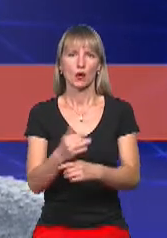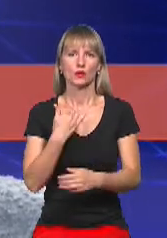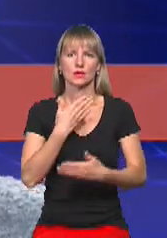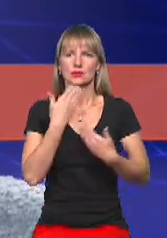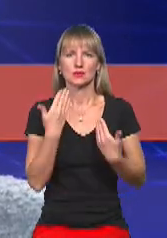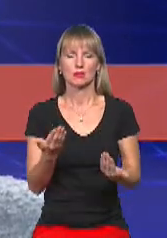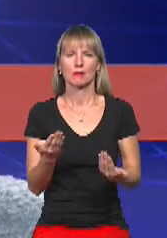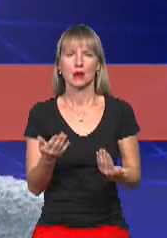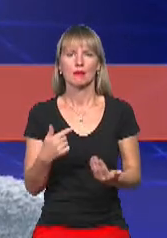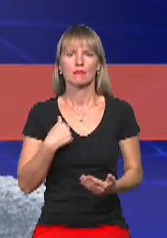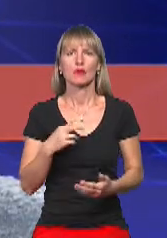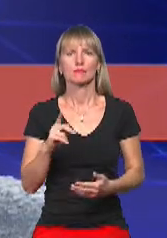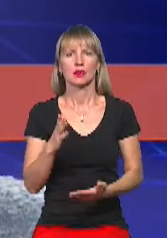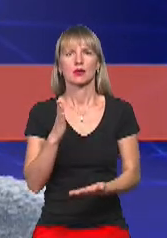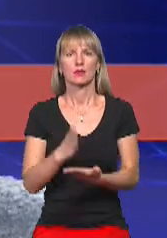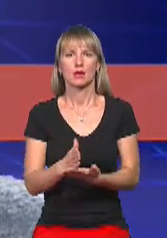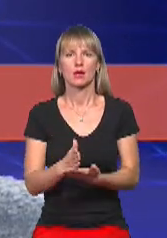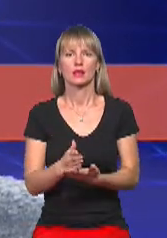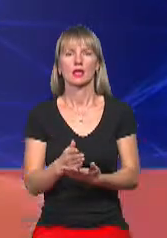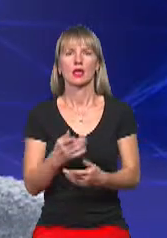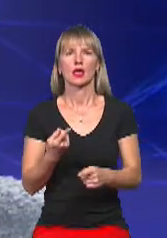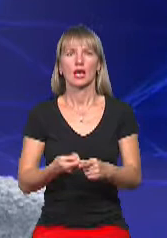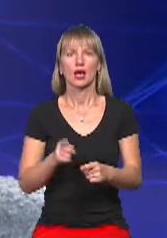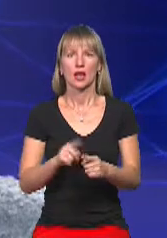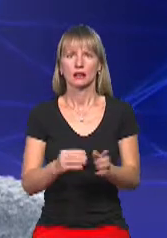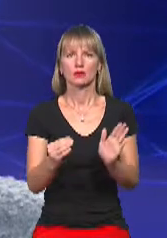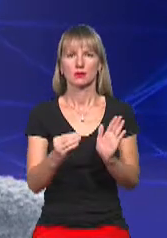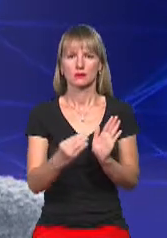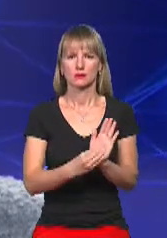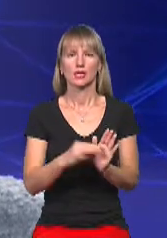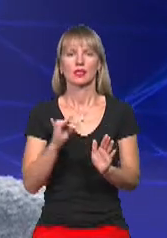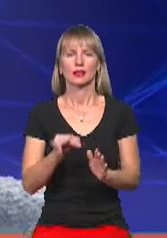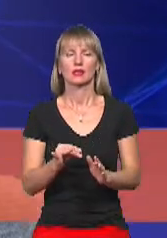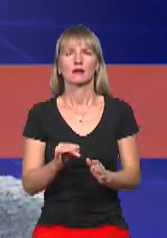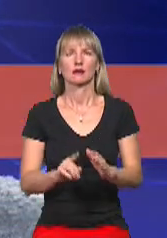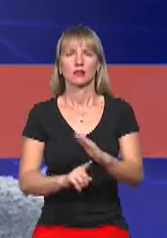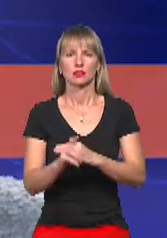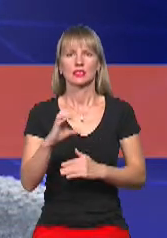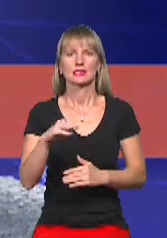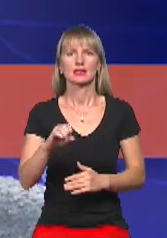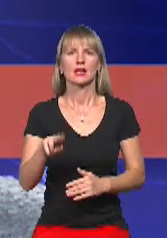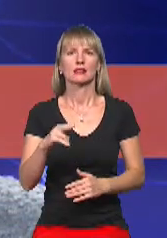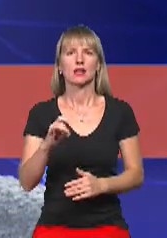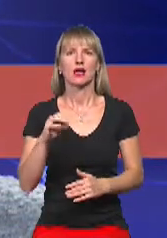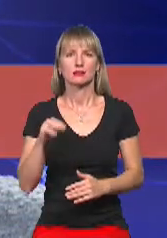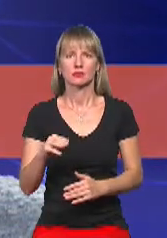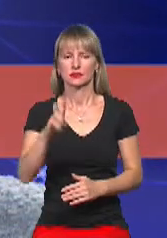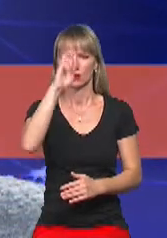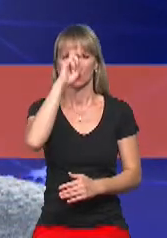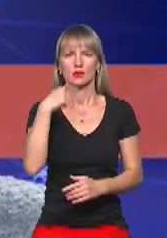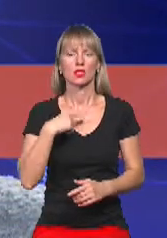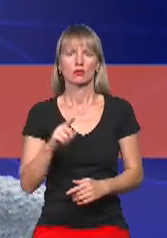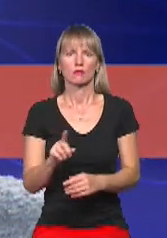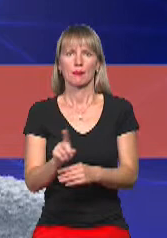взагалі, хоча ми мали б уже імплементувати цю директиву і запровадити стандарт державний. Тобто те, що ми міряємо, це